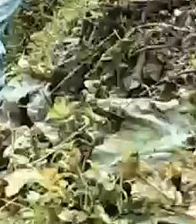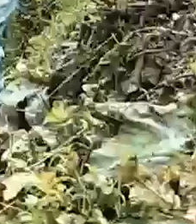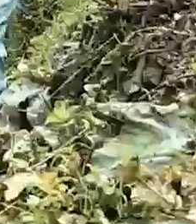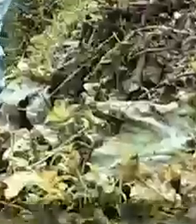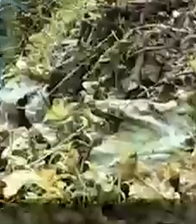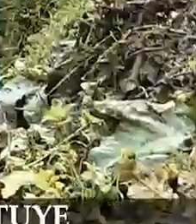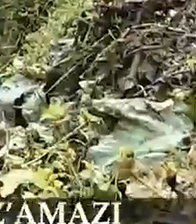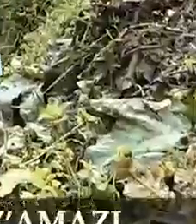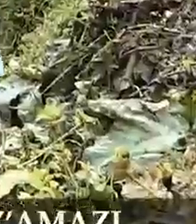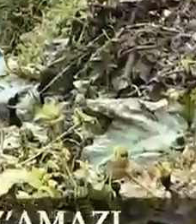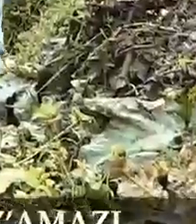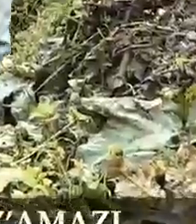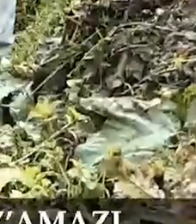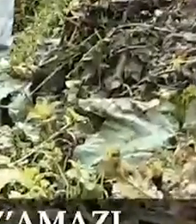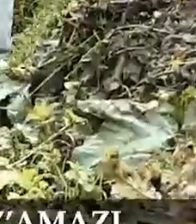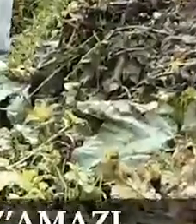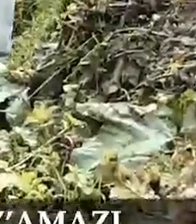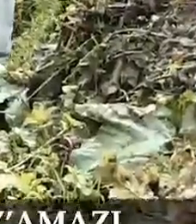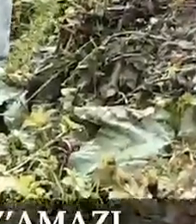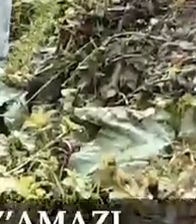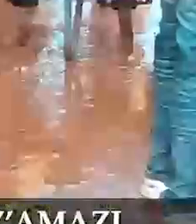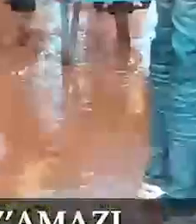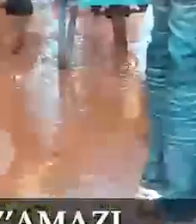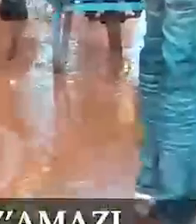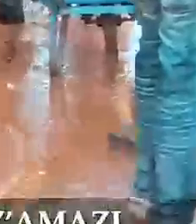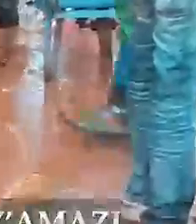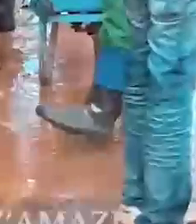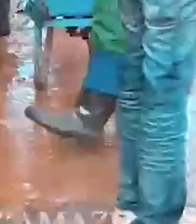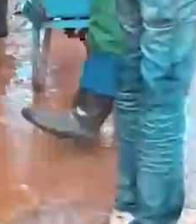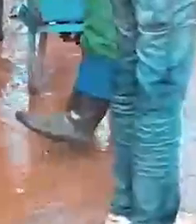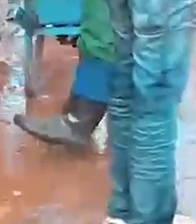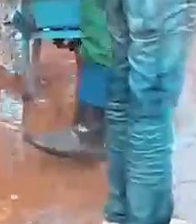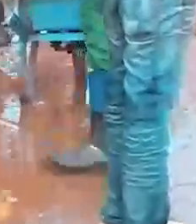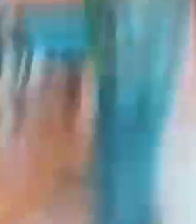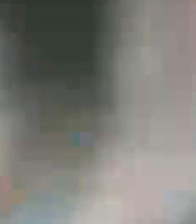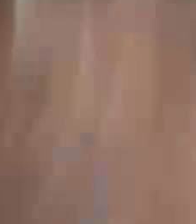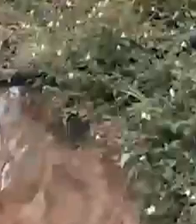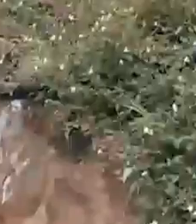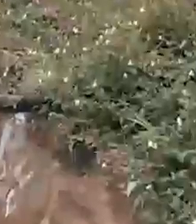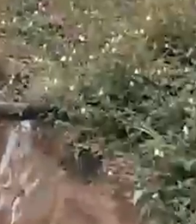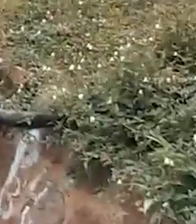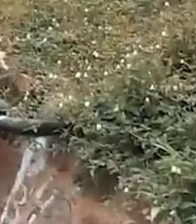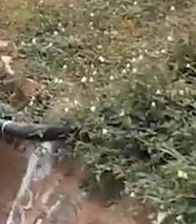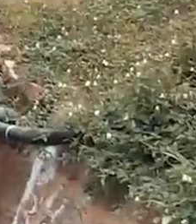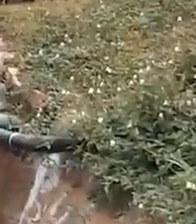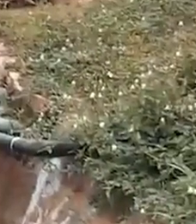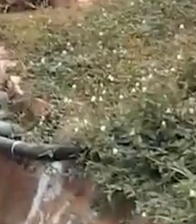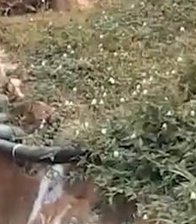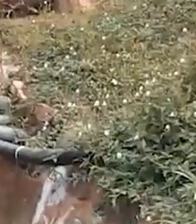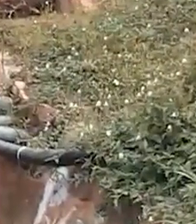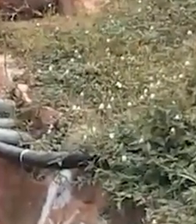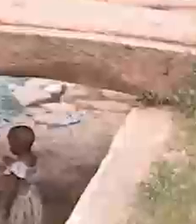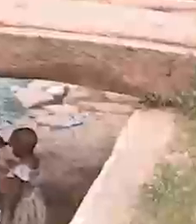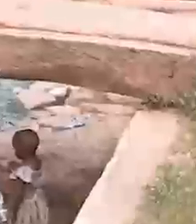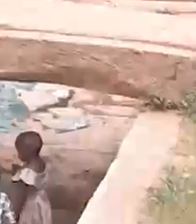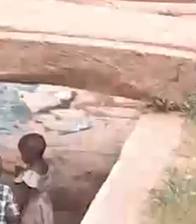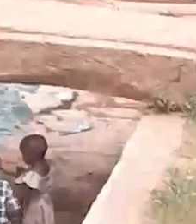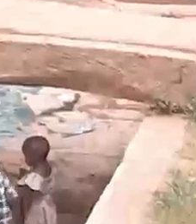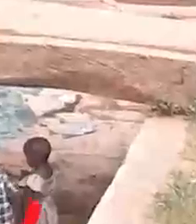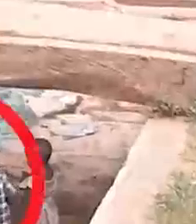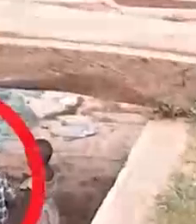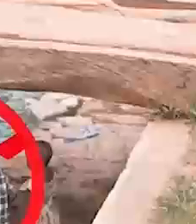barasabwa kuzisukura buri gihe bavanamo imyanda, ibitaka n'isayo. Abaturiye ruhurura n'inzira z'amazi baranasabwa kurinda